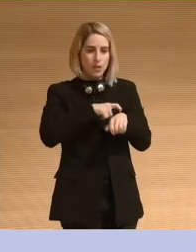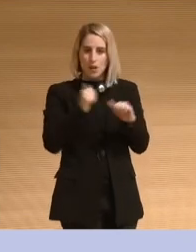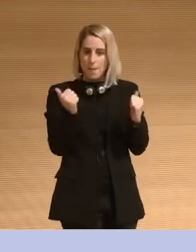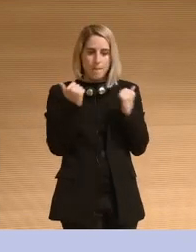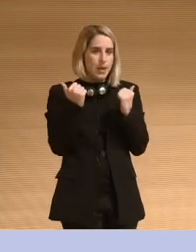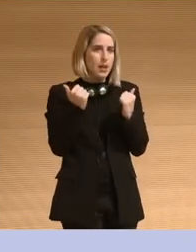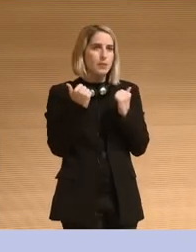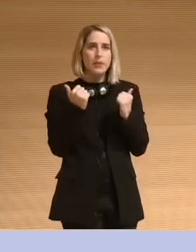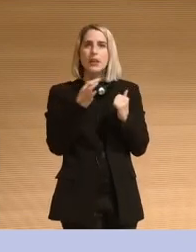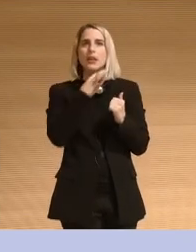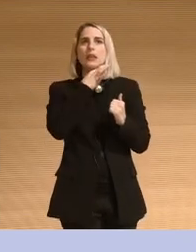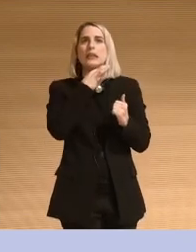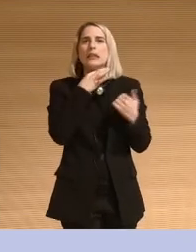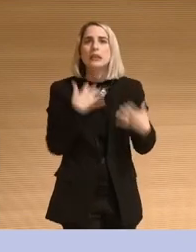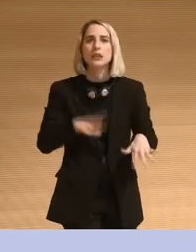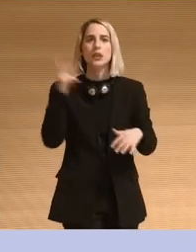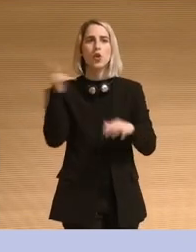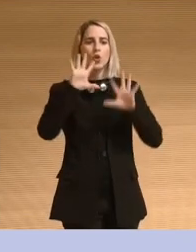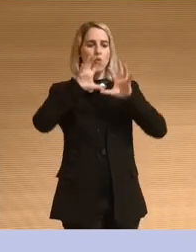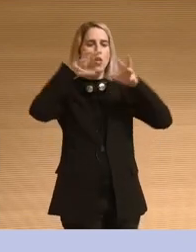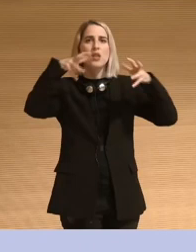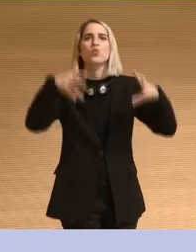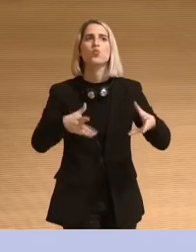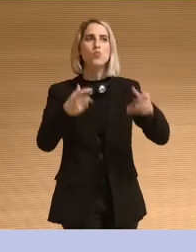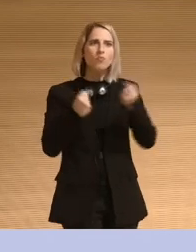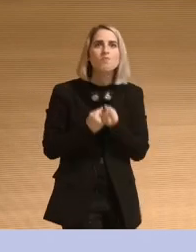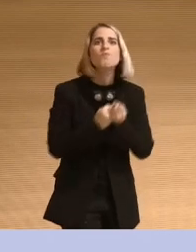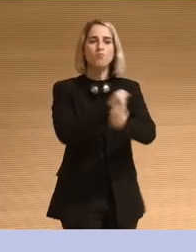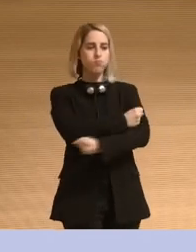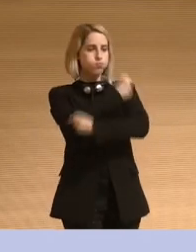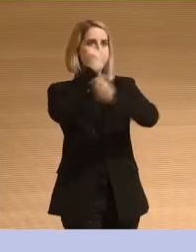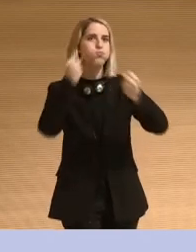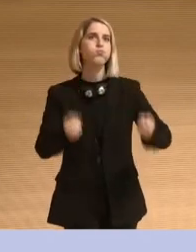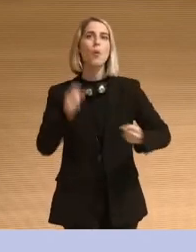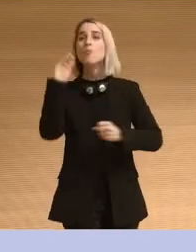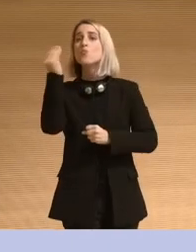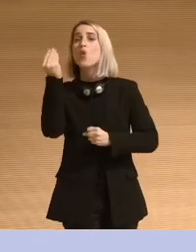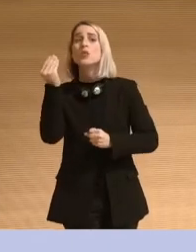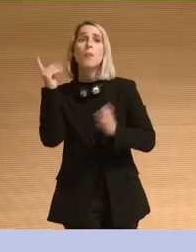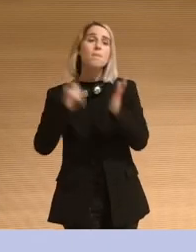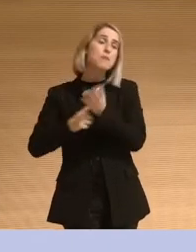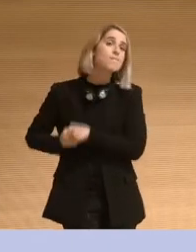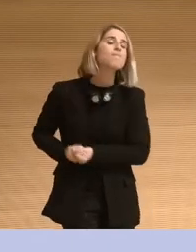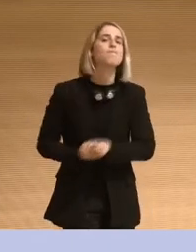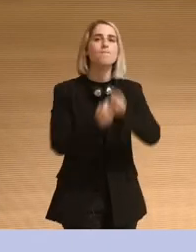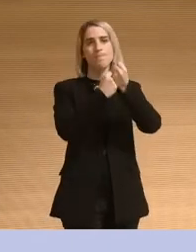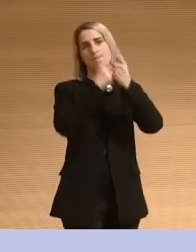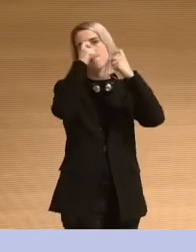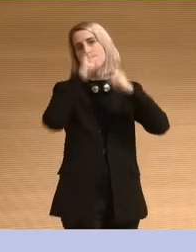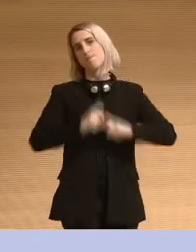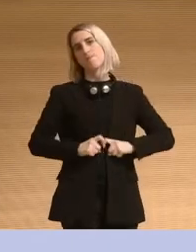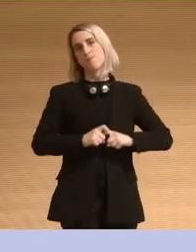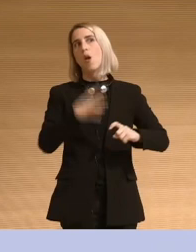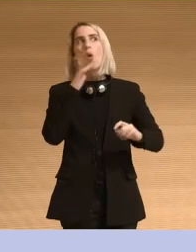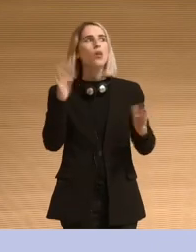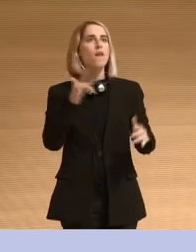αναγκαιότητα για ενίσχυση του κοινωνικού ιστού, του κοινωνικού σώματος μέσω εμπειριών πολιτισμού είναι επιτακτική, δεδομένης της τεράστιας επιβάρυνσης στην